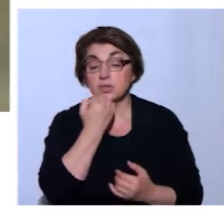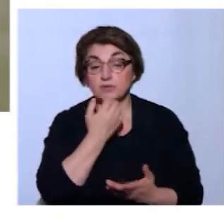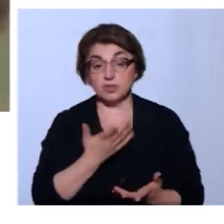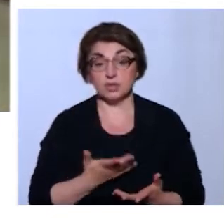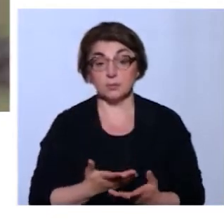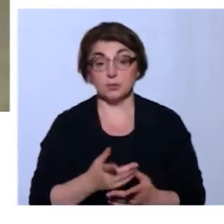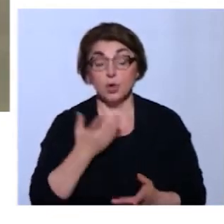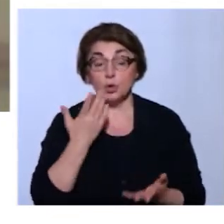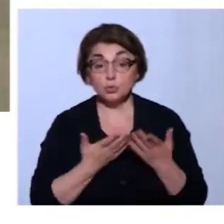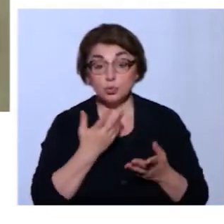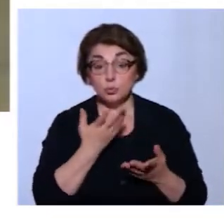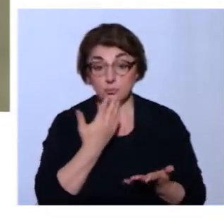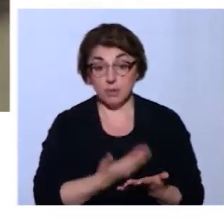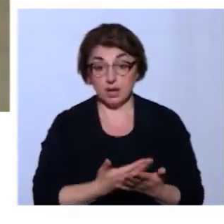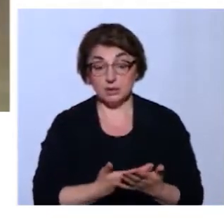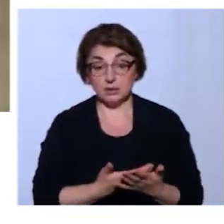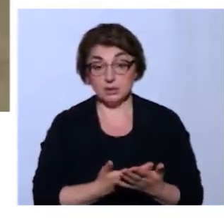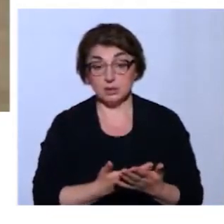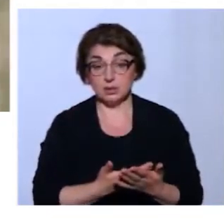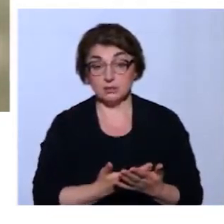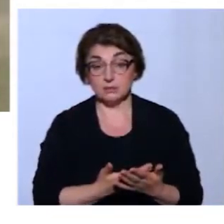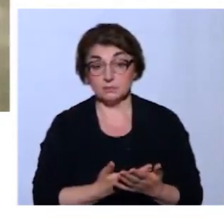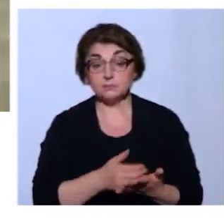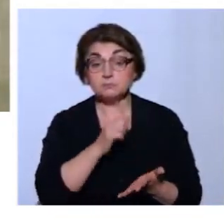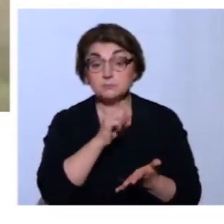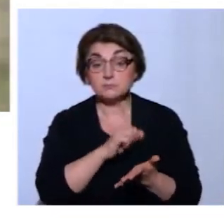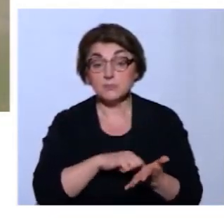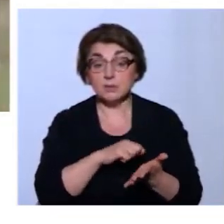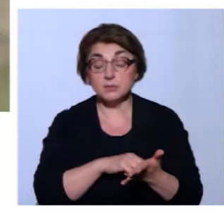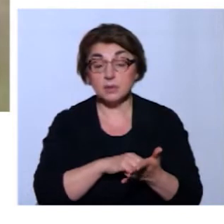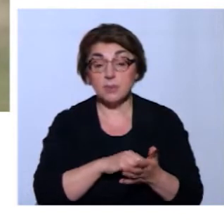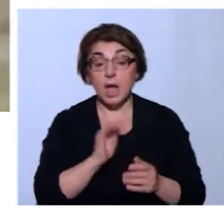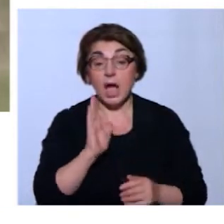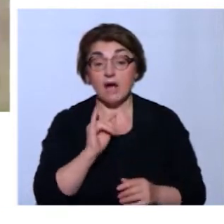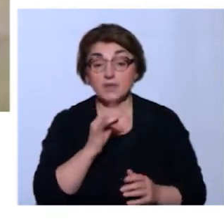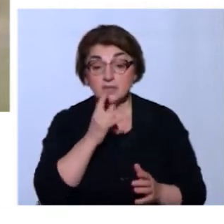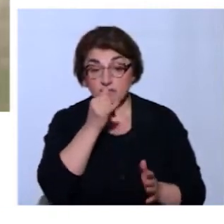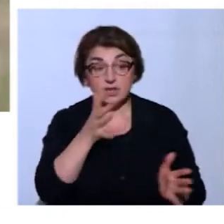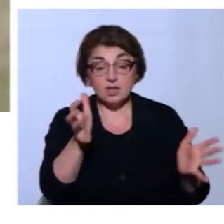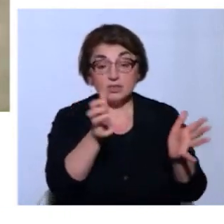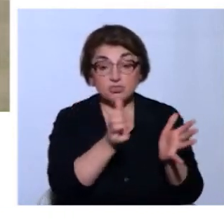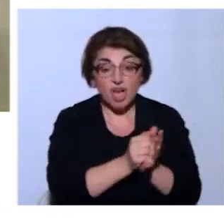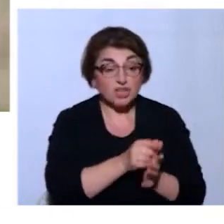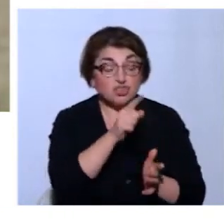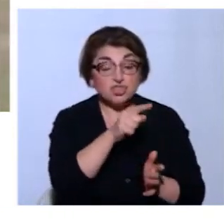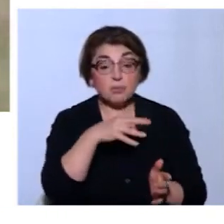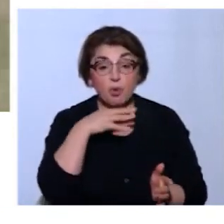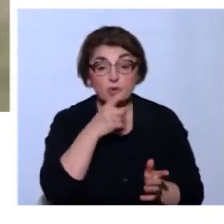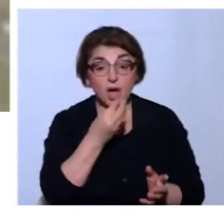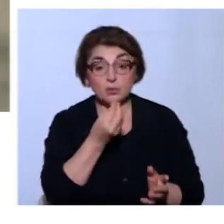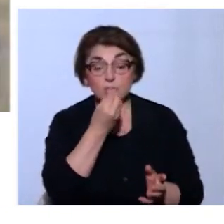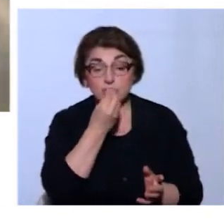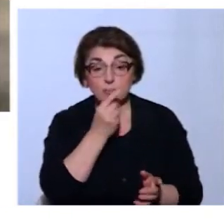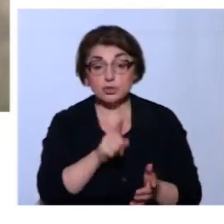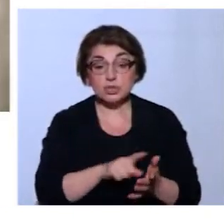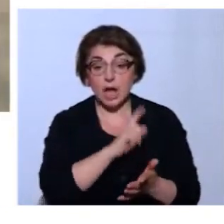ნივთიერებები. და თუ დაუშვათ რაღაცა მიზეზის გამო ავაზა ვერ დაეწევა თავის მსხვერპლს, ის